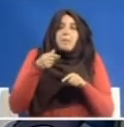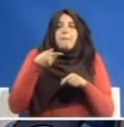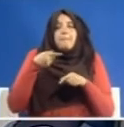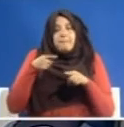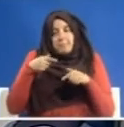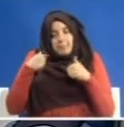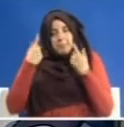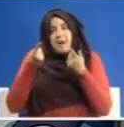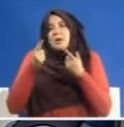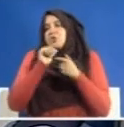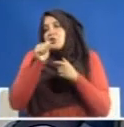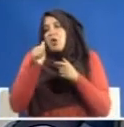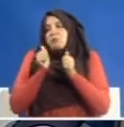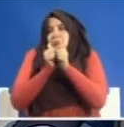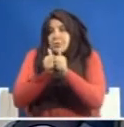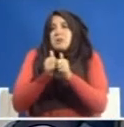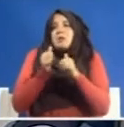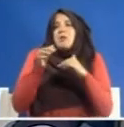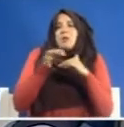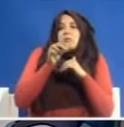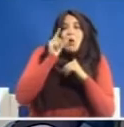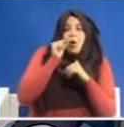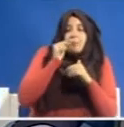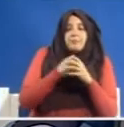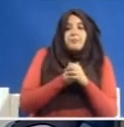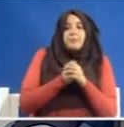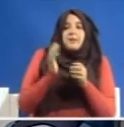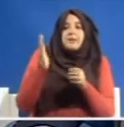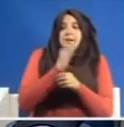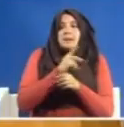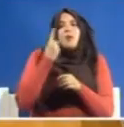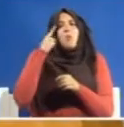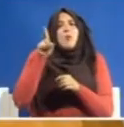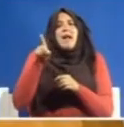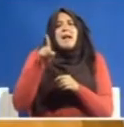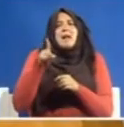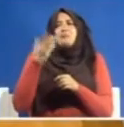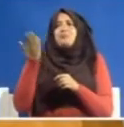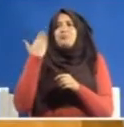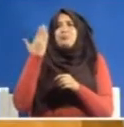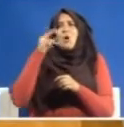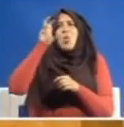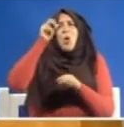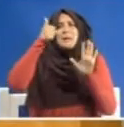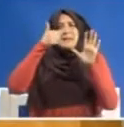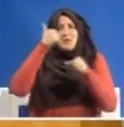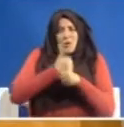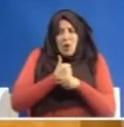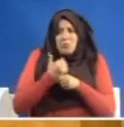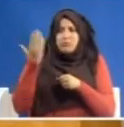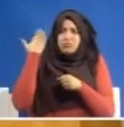في رمضان بسبب الدواء، تقول حبوب منع الحمل. والله ما عسينا نقول ذاك